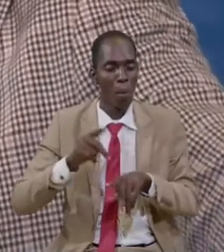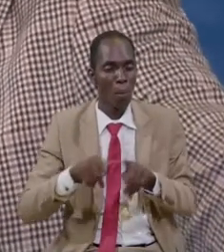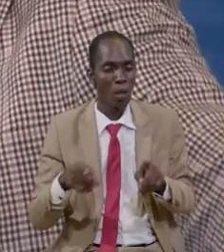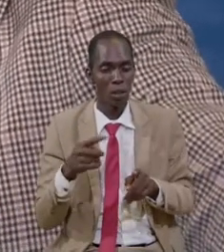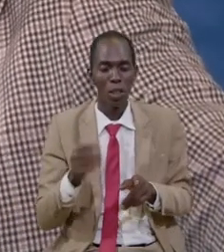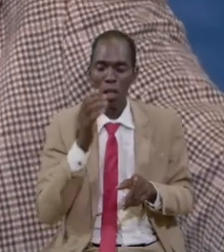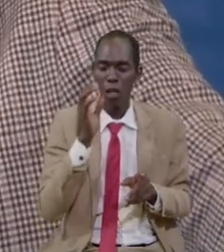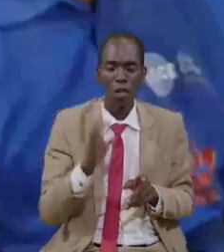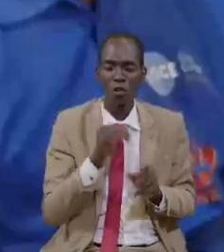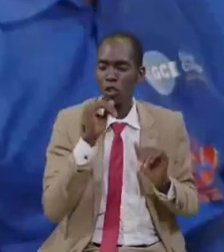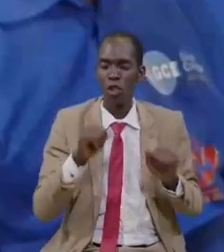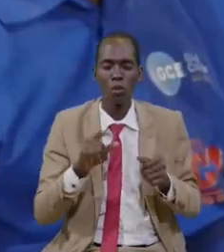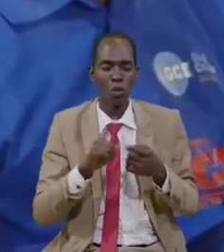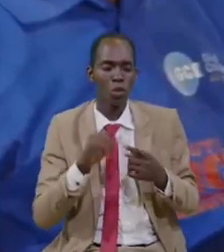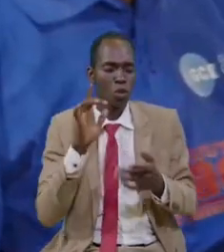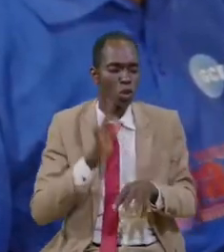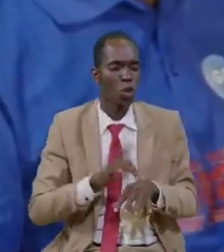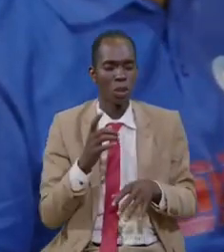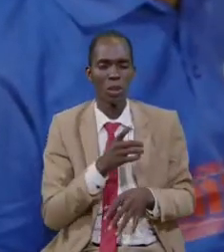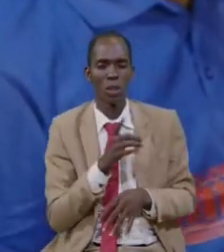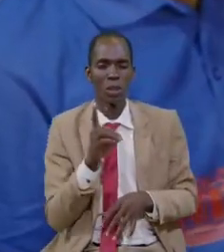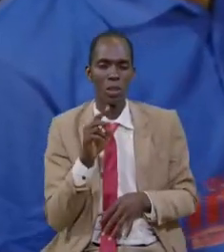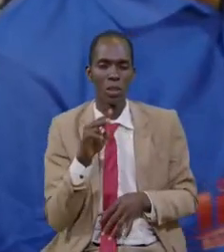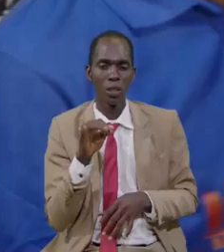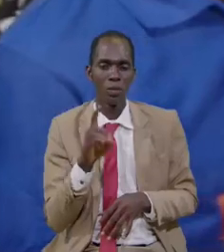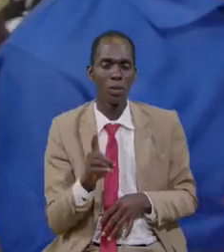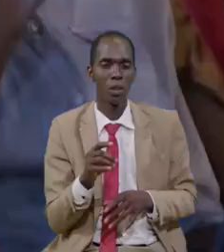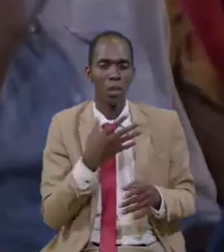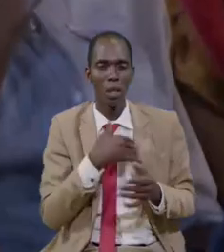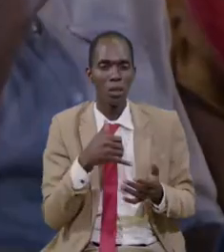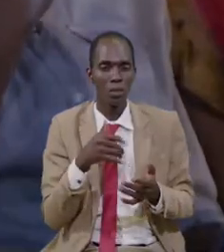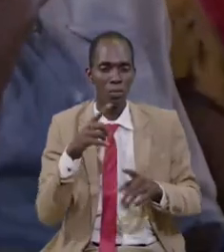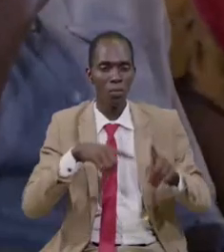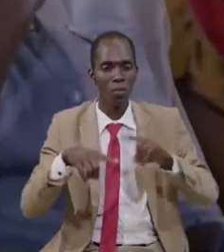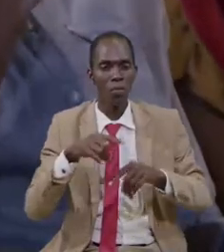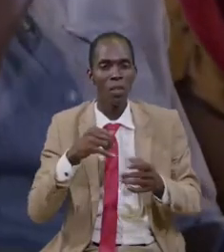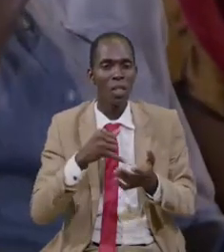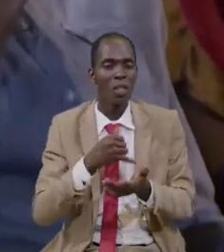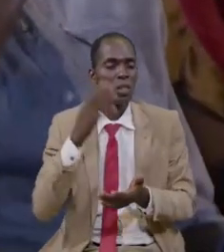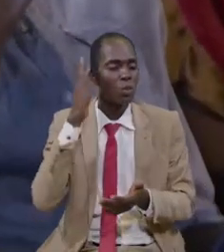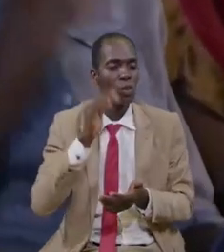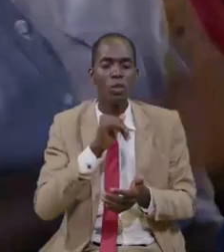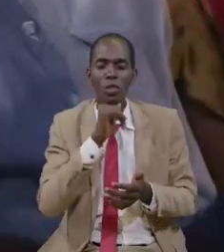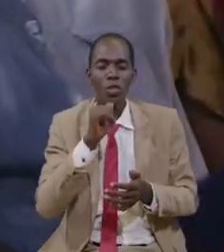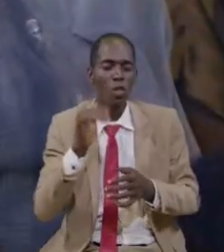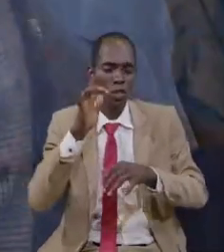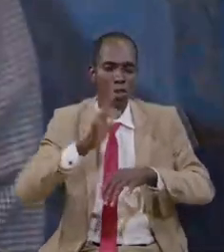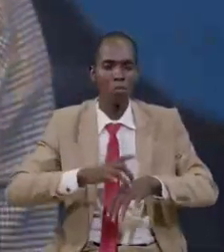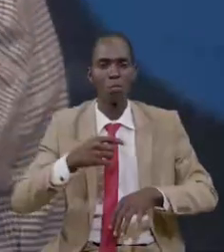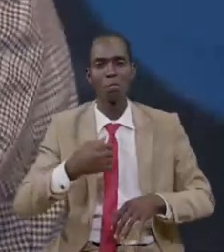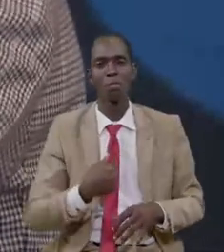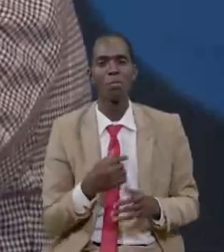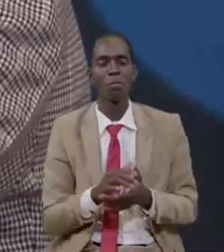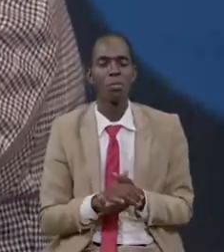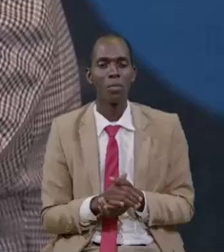atteindre David. Elle ne va pas m'atteindre. Dis ça pour toi, non? Elle ne va pas m'atteindre. Parce